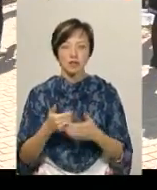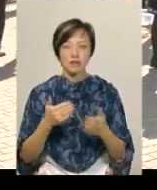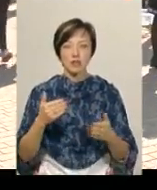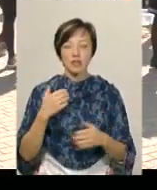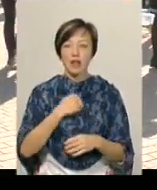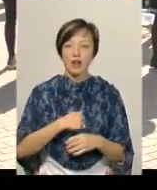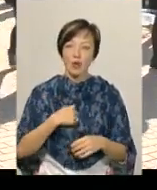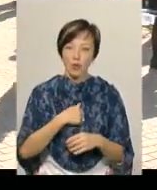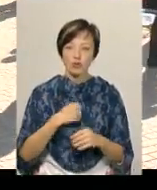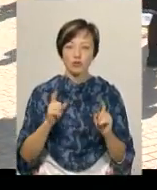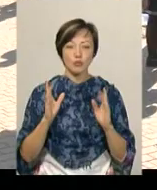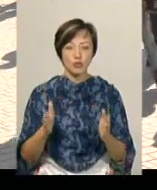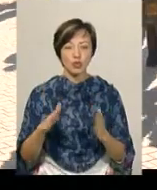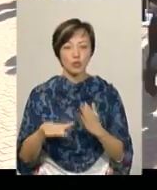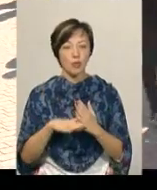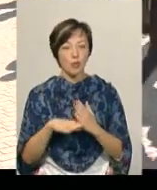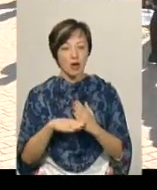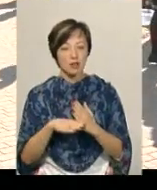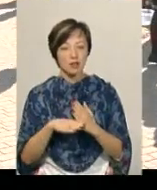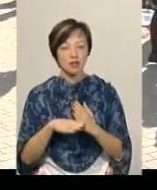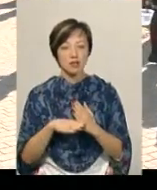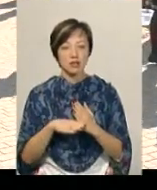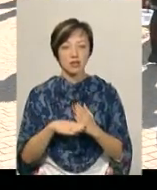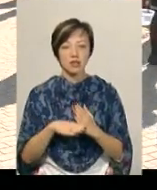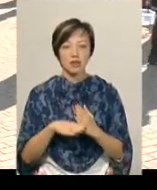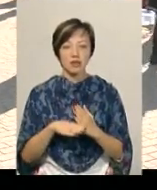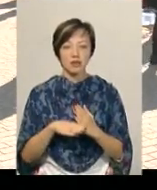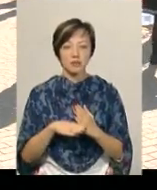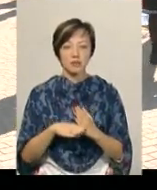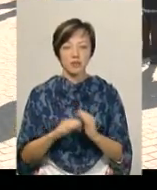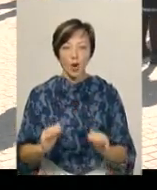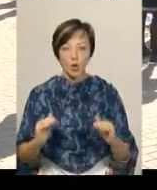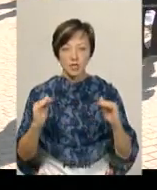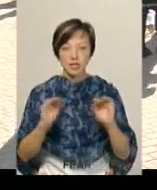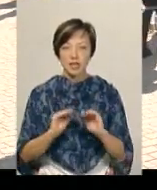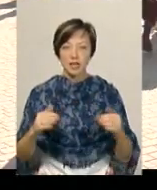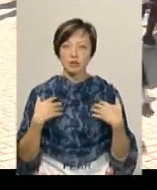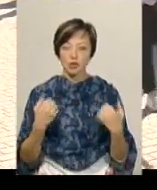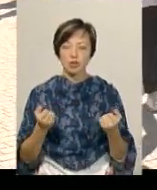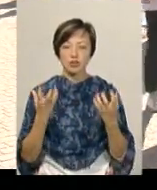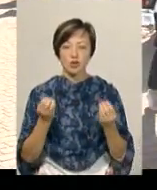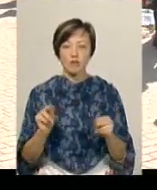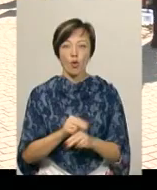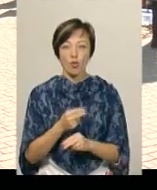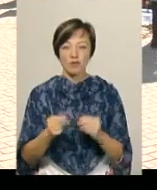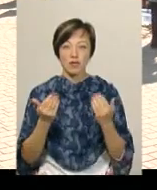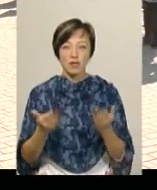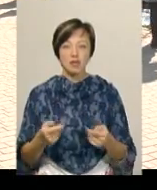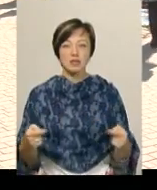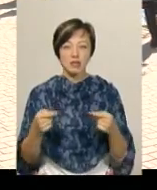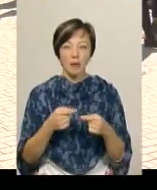чогось лихого, що буде допомагати ростити наших дітей здоровими, а ще буде виховувати їх